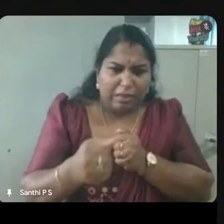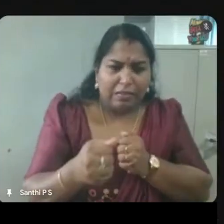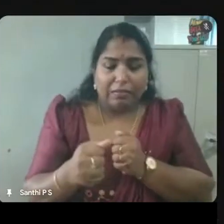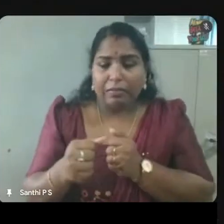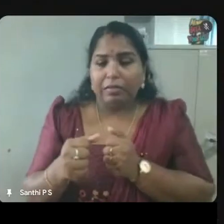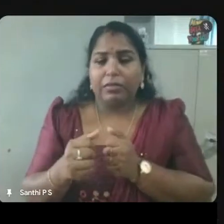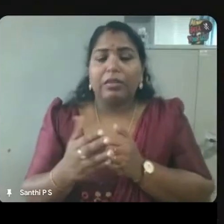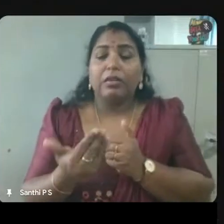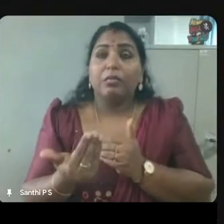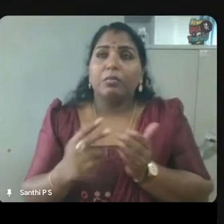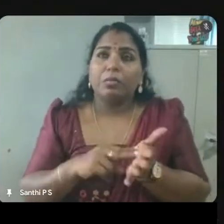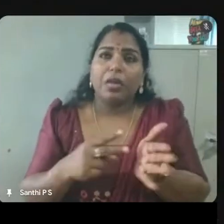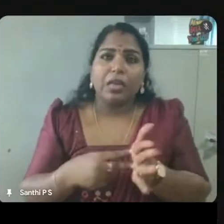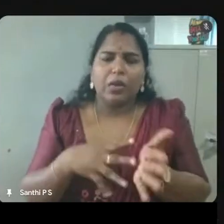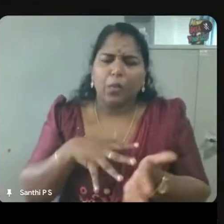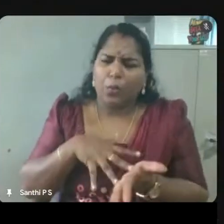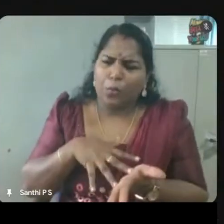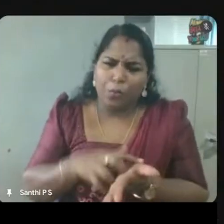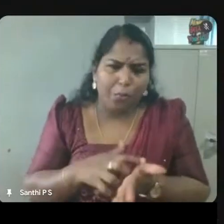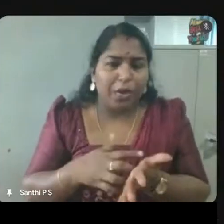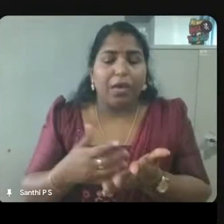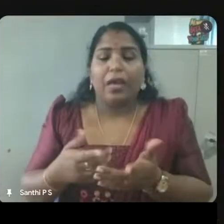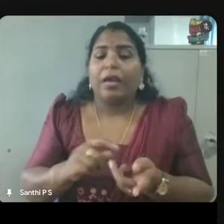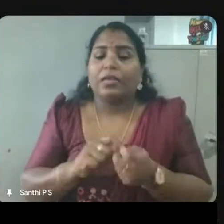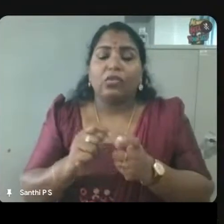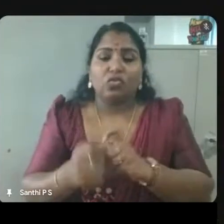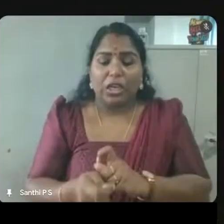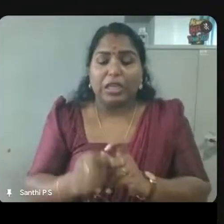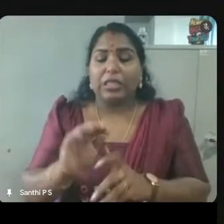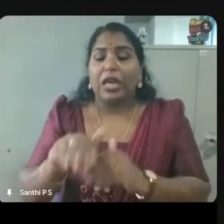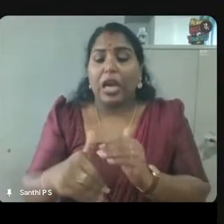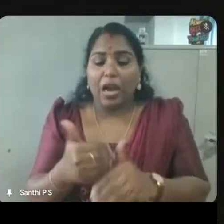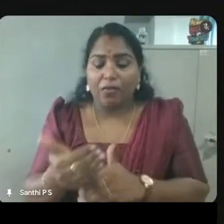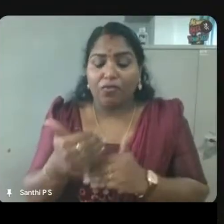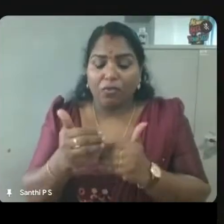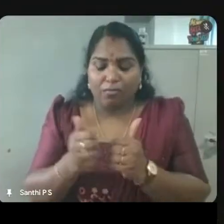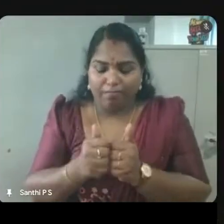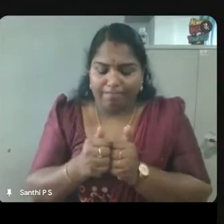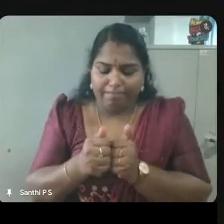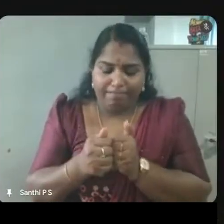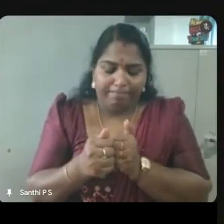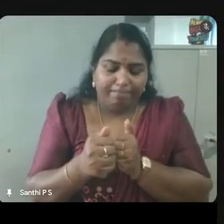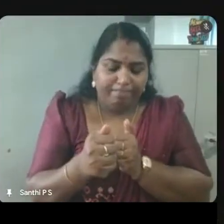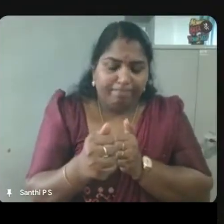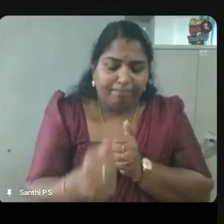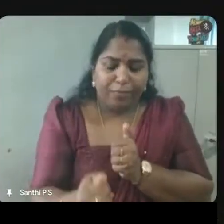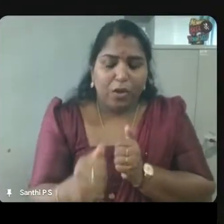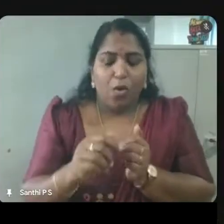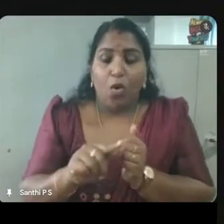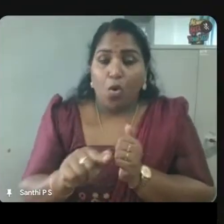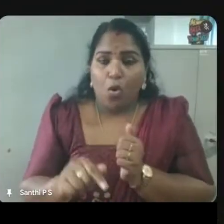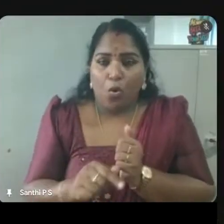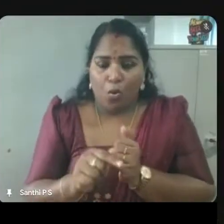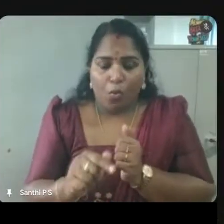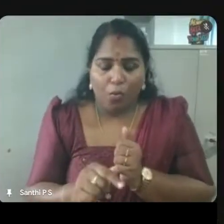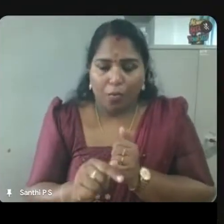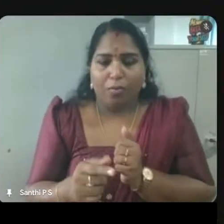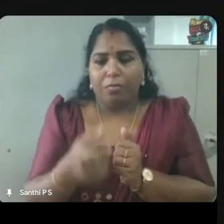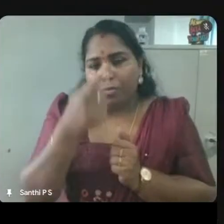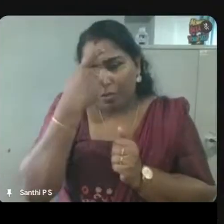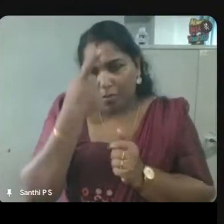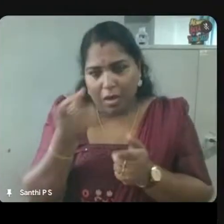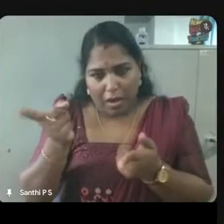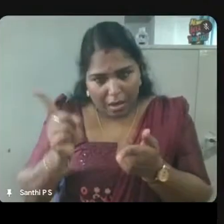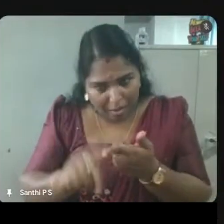ഏരിയാസ് വരികയും അങ്ങനെ അത് ഹോൾസ്, ടയേഴ്സ് ആയിട്ട് വന്ന് റെറ്റിനൽ ഡിറ്റാച്ച്മെന്റ് ആയിട്ട് വരാം. മയോപ്പിയ കൊണ്ടുവരുന്ന മാക്യുലോപ്പതി ഉണ്ട്, കണ്ണിന്റെ ഒത്ത